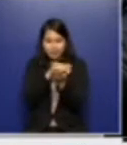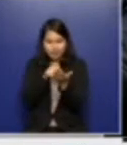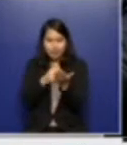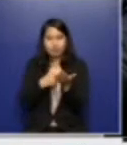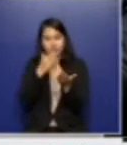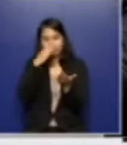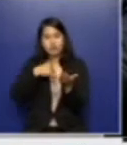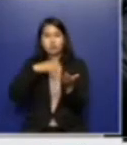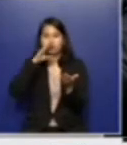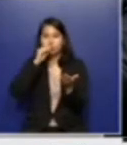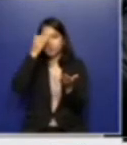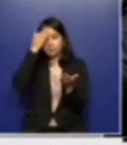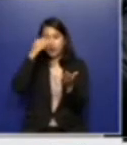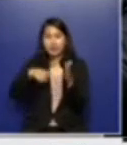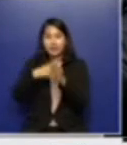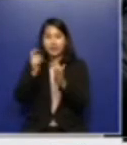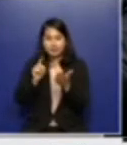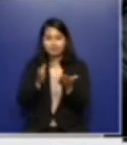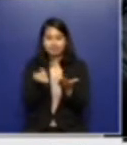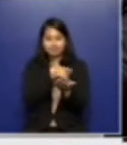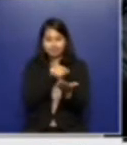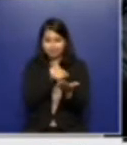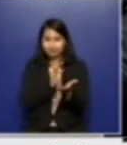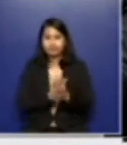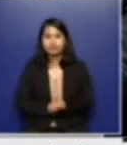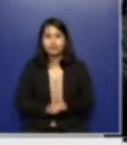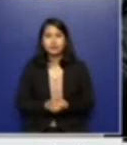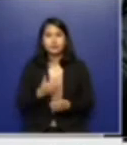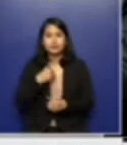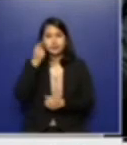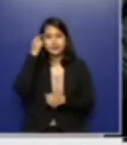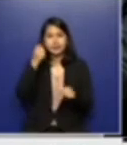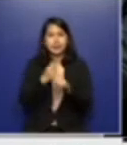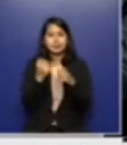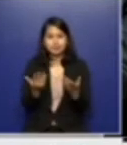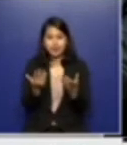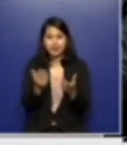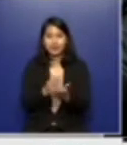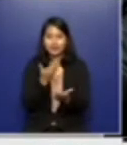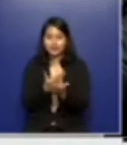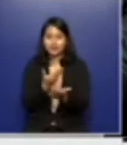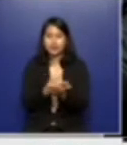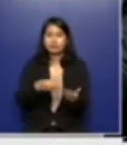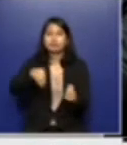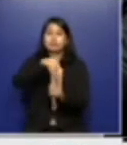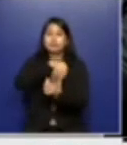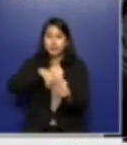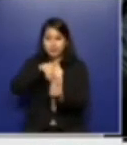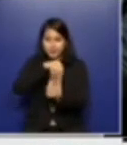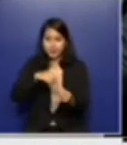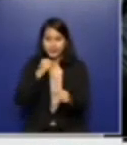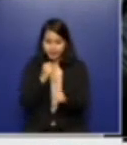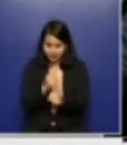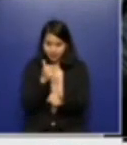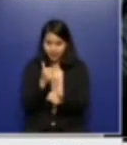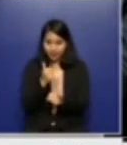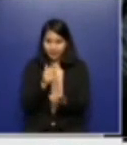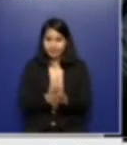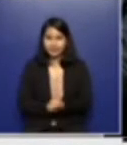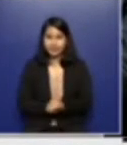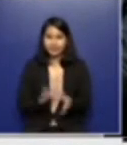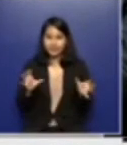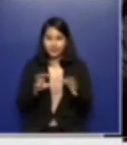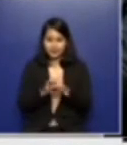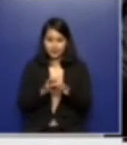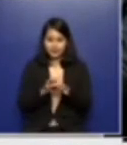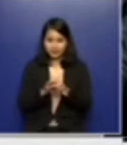ถึงพูดเช่นนั้นดังนั้นค่ะเราจะทำอย่างไรคะเพื่อให้งบประมาณสามารถเดินต่อไปได้โดยที่ยังรักษาความปลอดภั